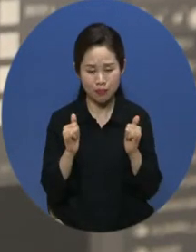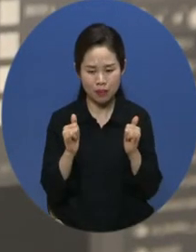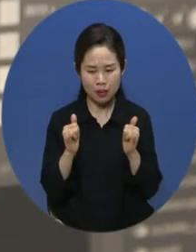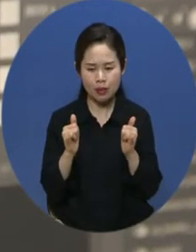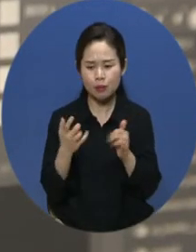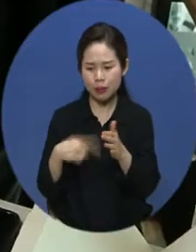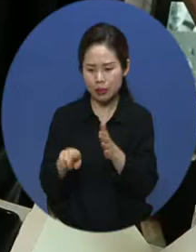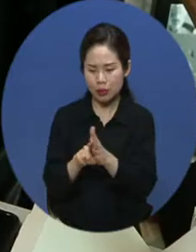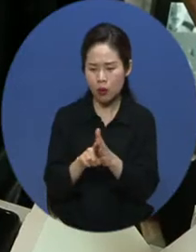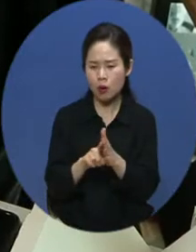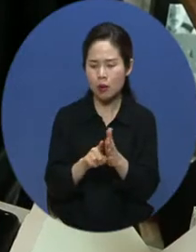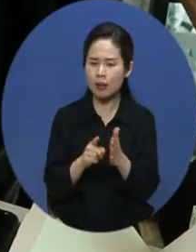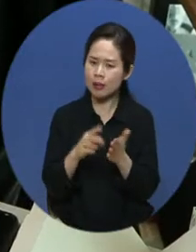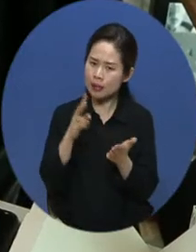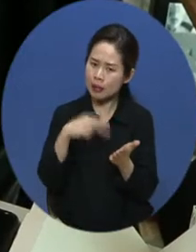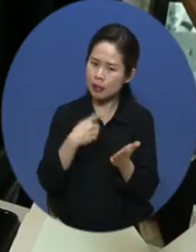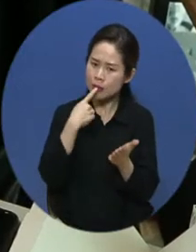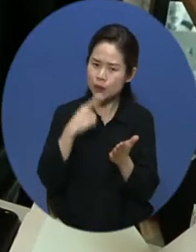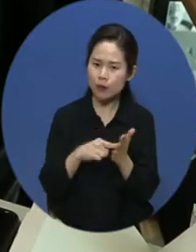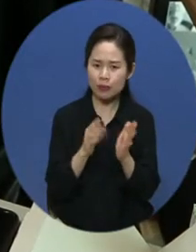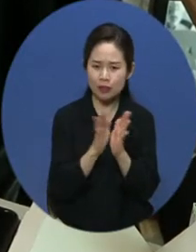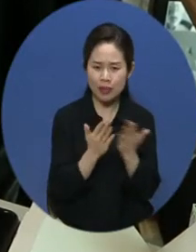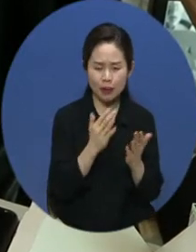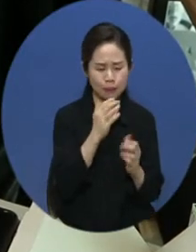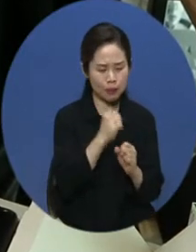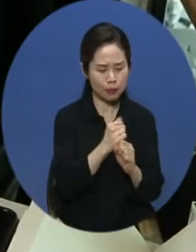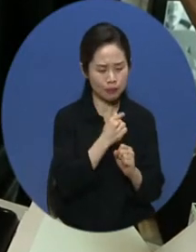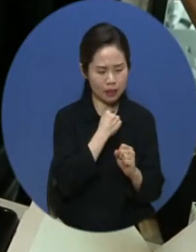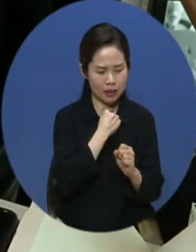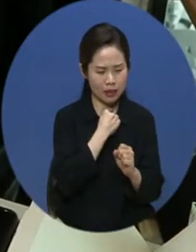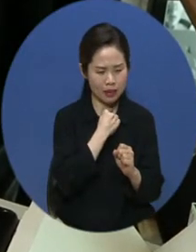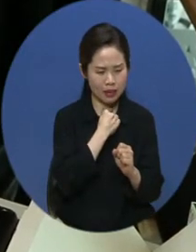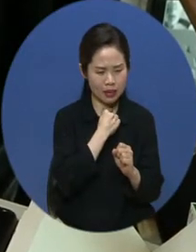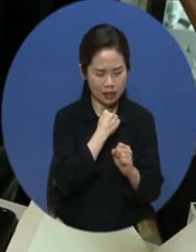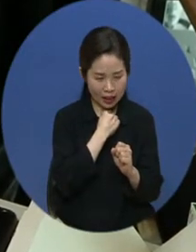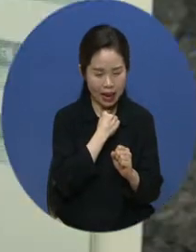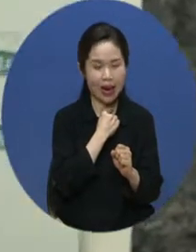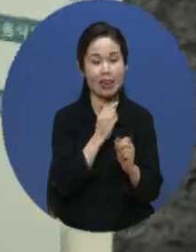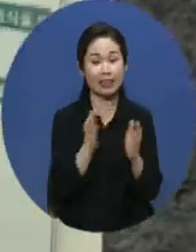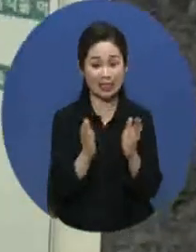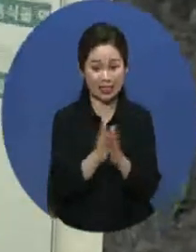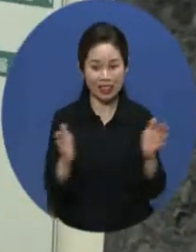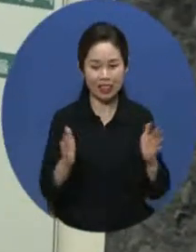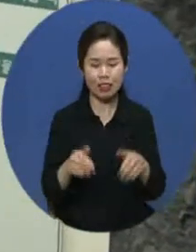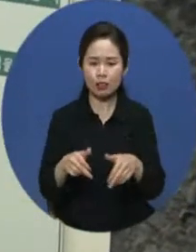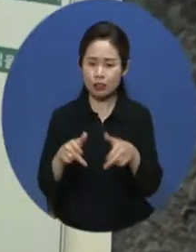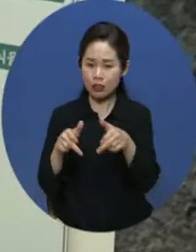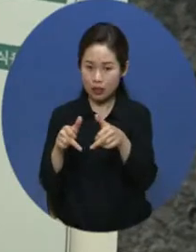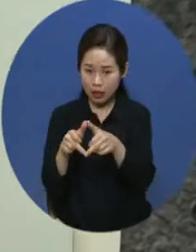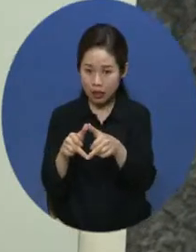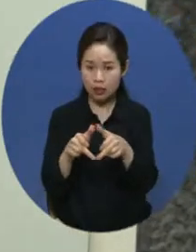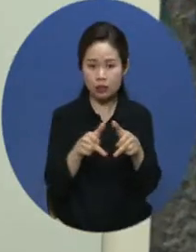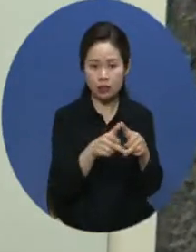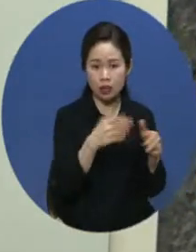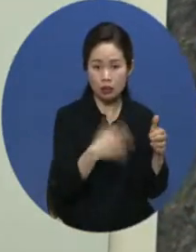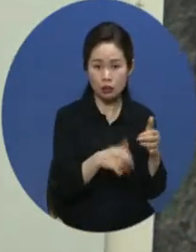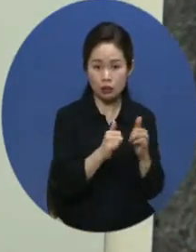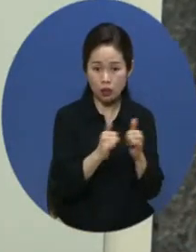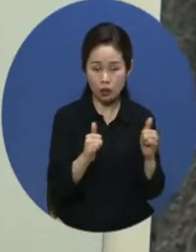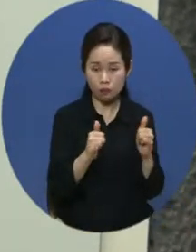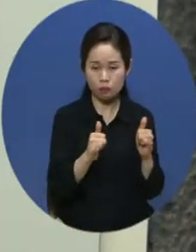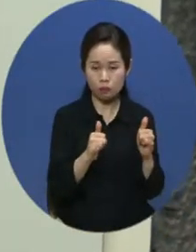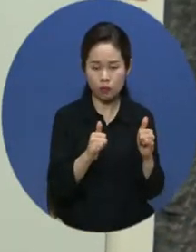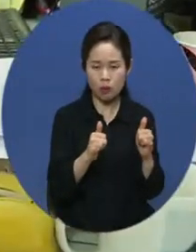책을 만들고 싶어서 시작됐다는 피치마켓. 장애인도 비장애인도 모두